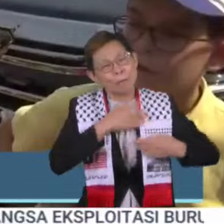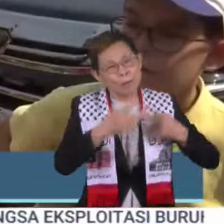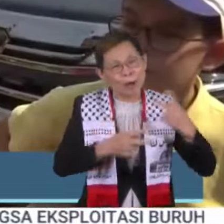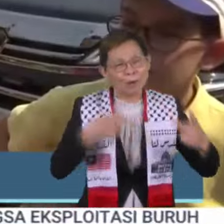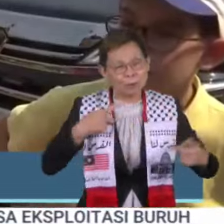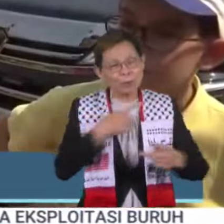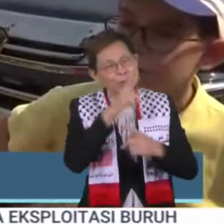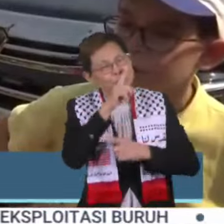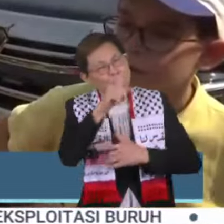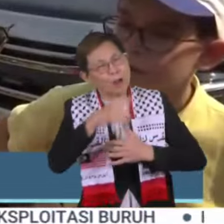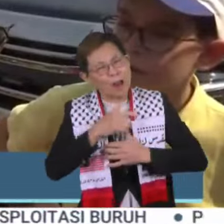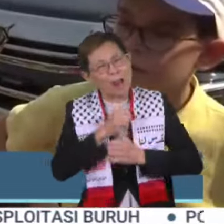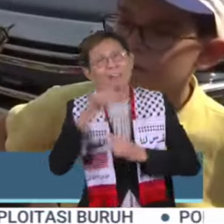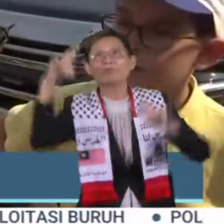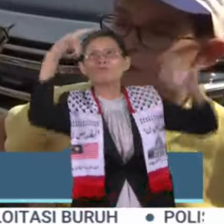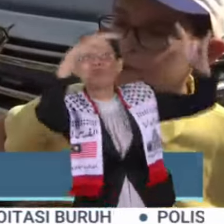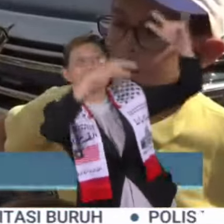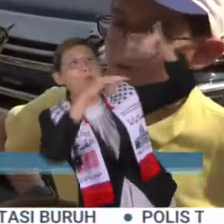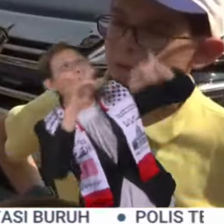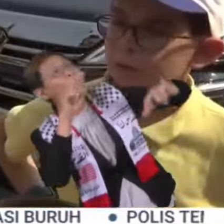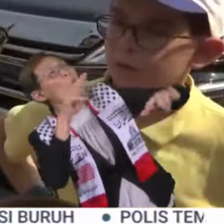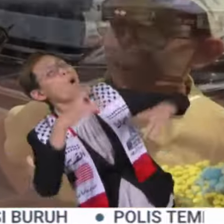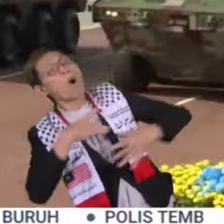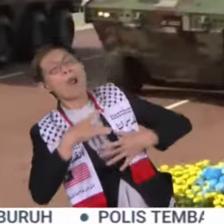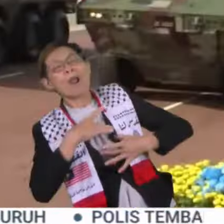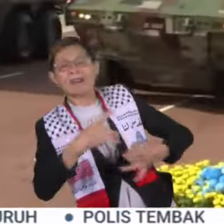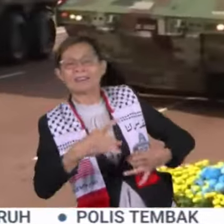we really like the plane, to see the plane.